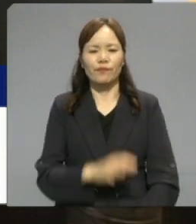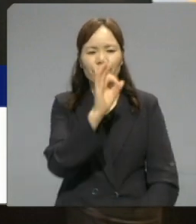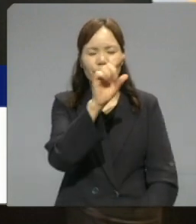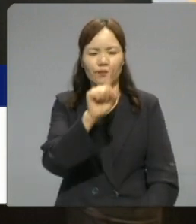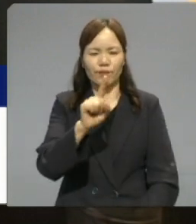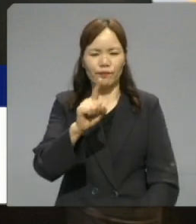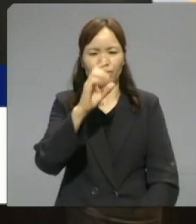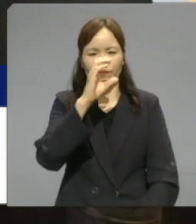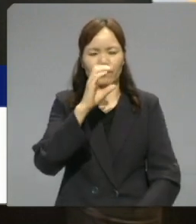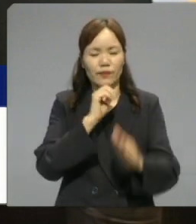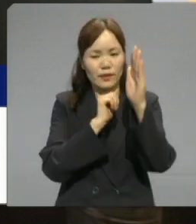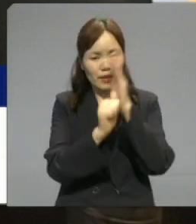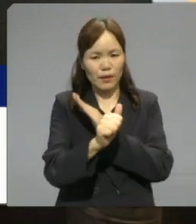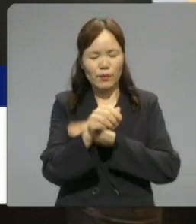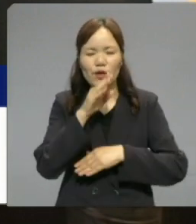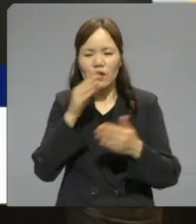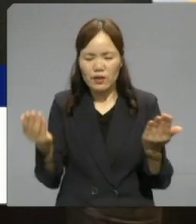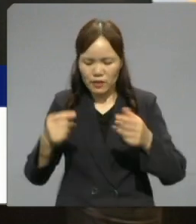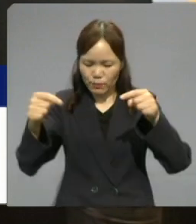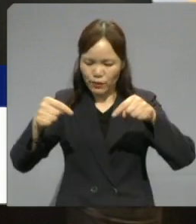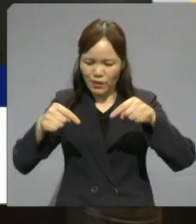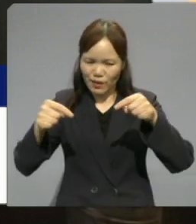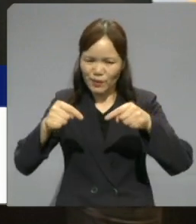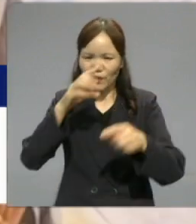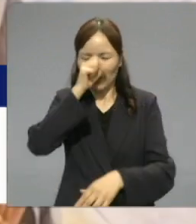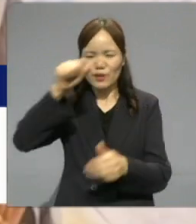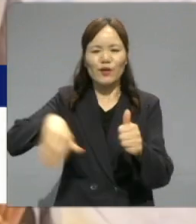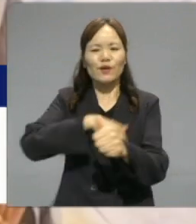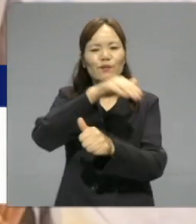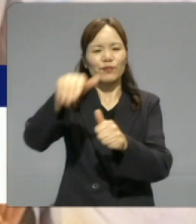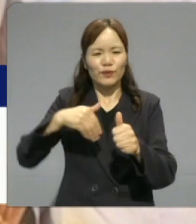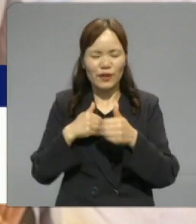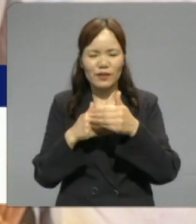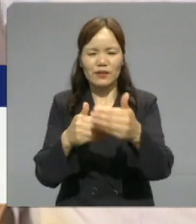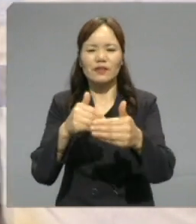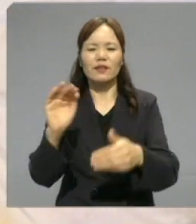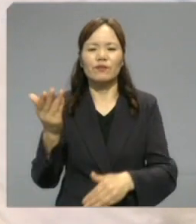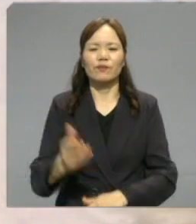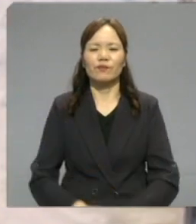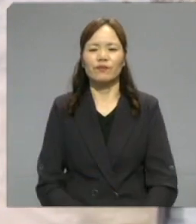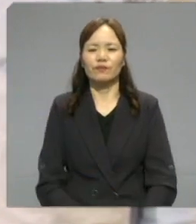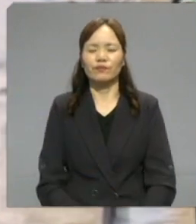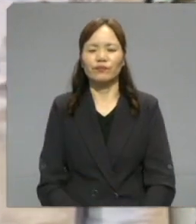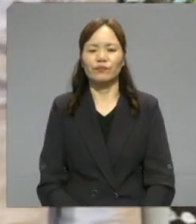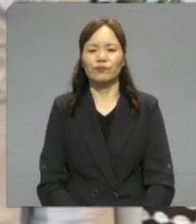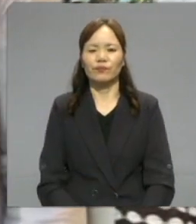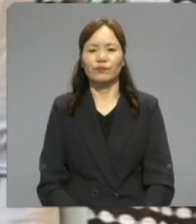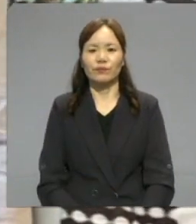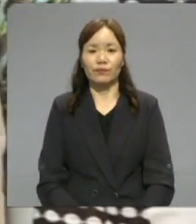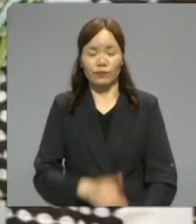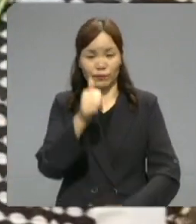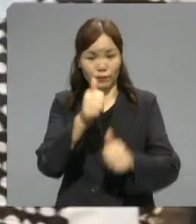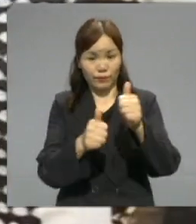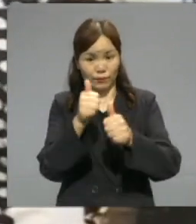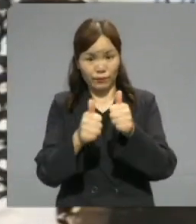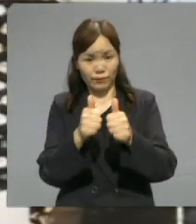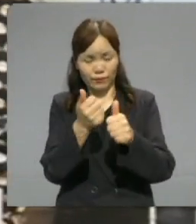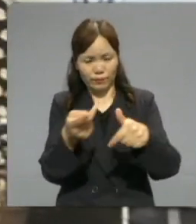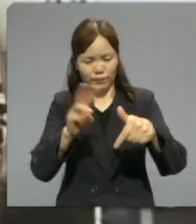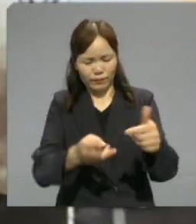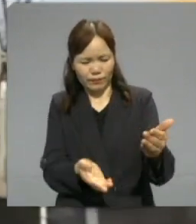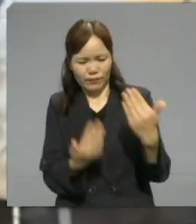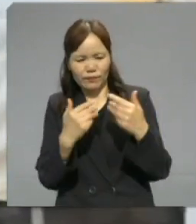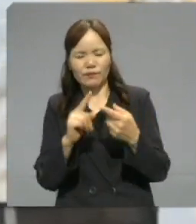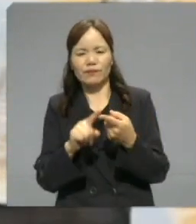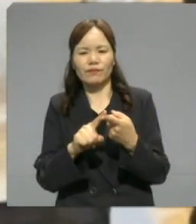F1 CEO와 실무 협의도 화기애애한 분위기 속에서 치러졌습니다. 그랑프리 대회 인천 유치에